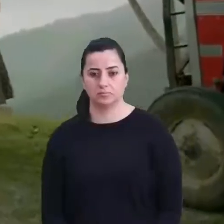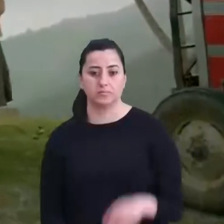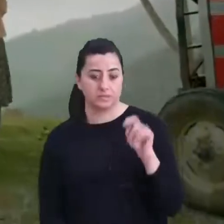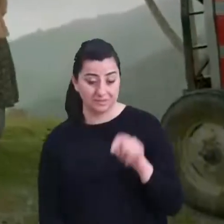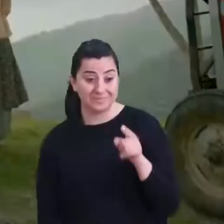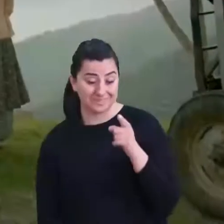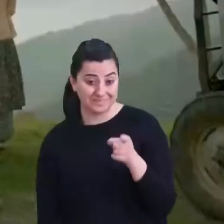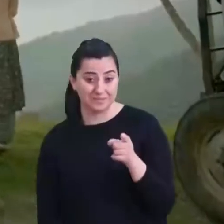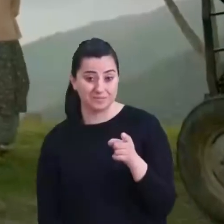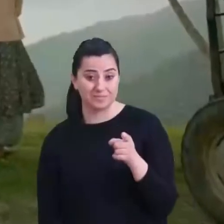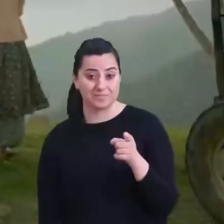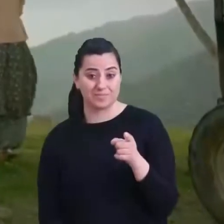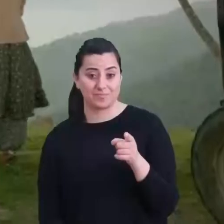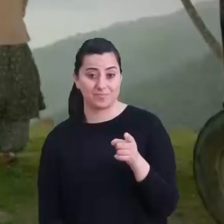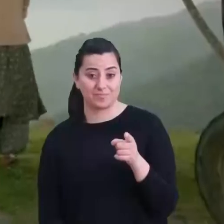Şimdi sen...